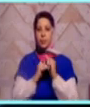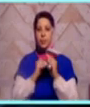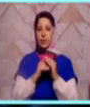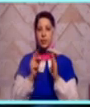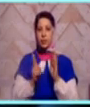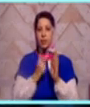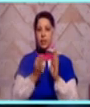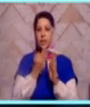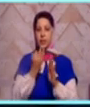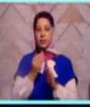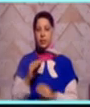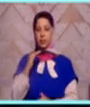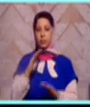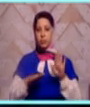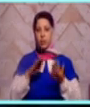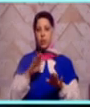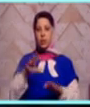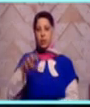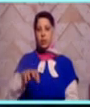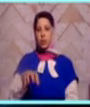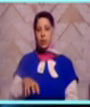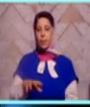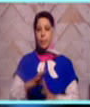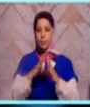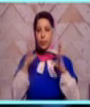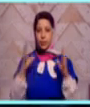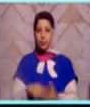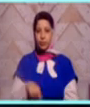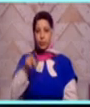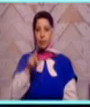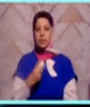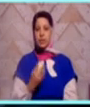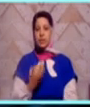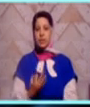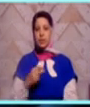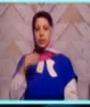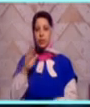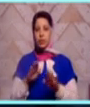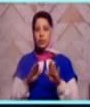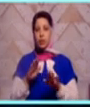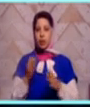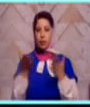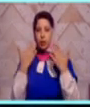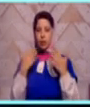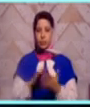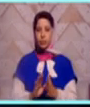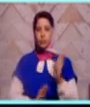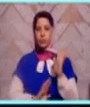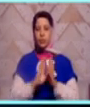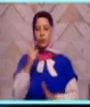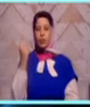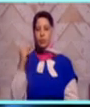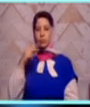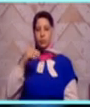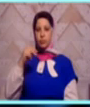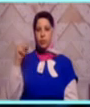درجتين لثلاثه، وسجلنا عظمى على القاهره الكبرى اليوم في الظل 37 درجه مئويه، كمان في ارتفاع في نسب الرطوبه، خلينا